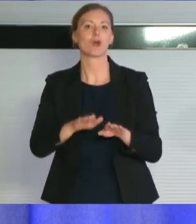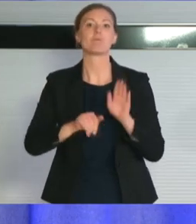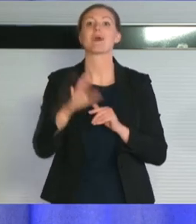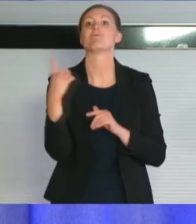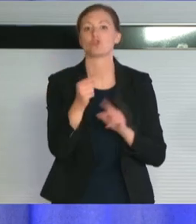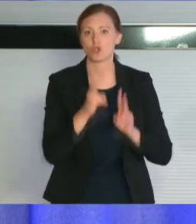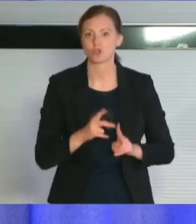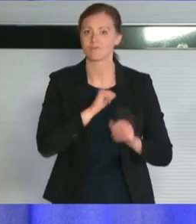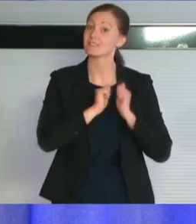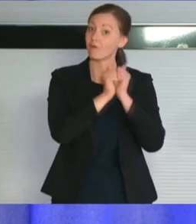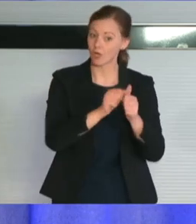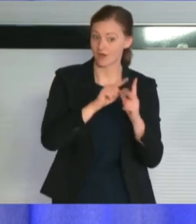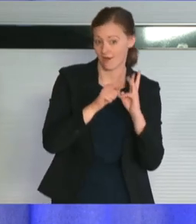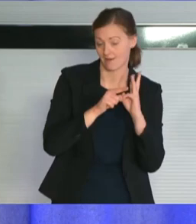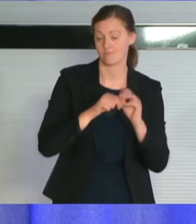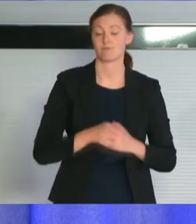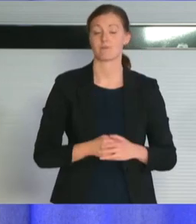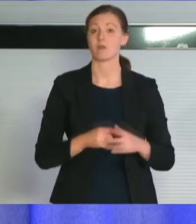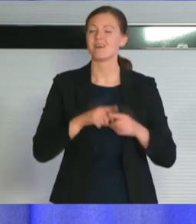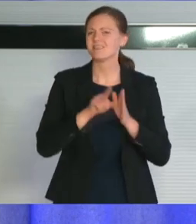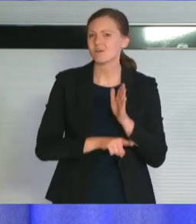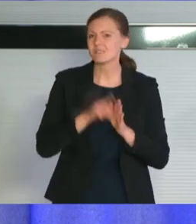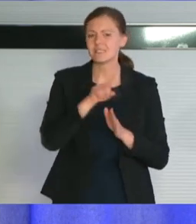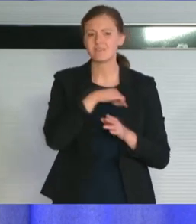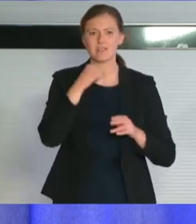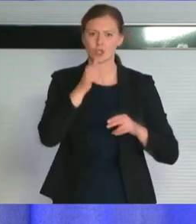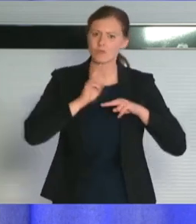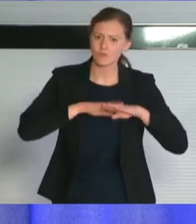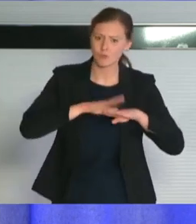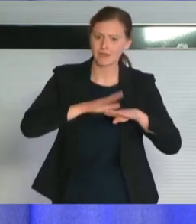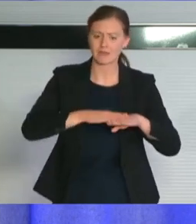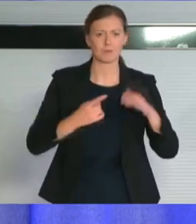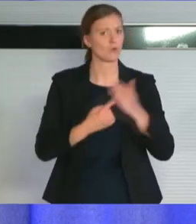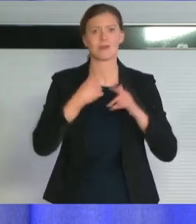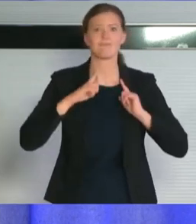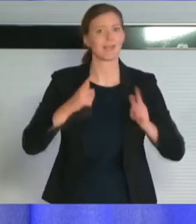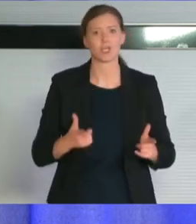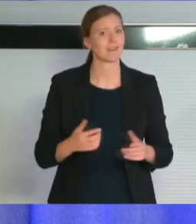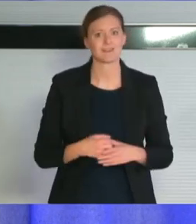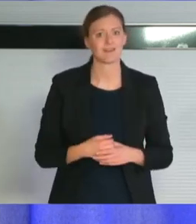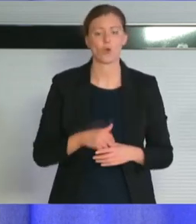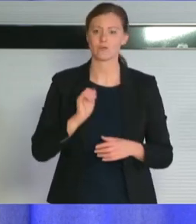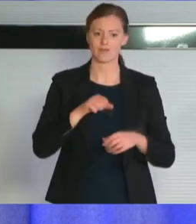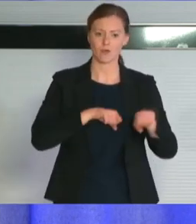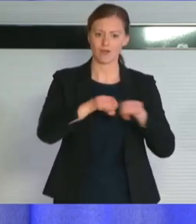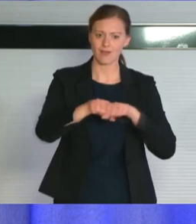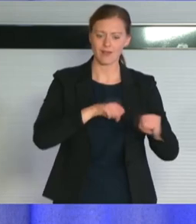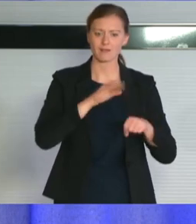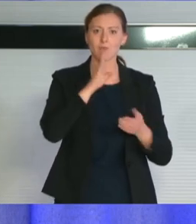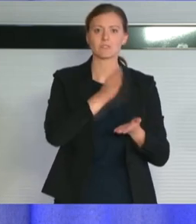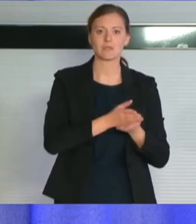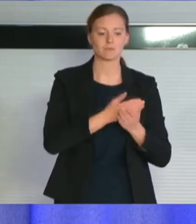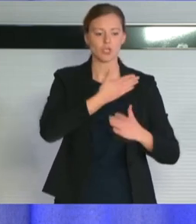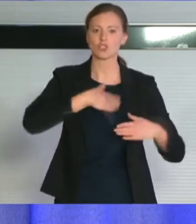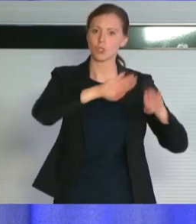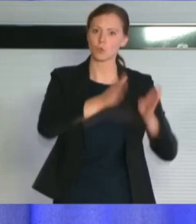Samtidig må vi også forberede oss på at det kanskje ikke lykkes. Regjeringen har derfor besluttet at sykehusene skal trappe opp innsatsen for å